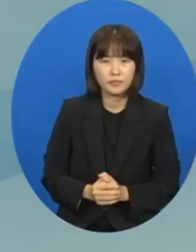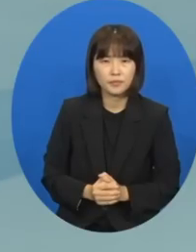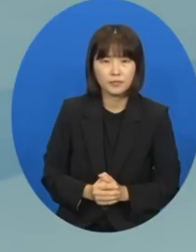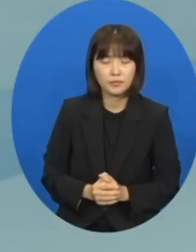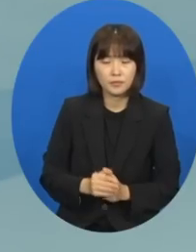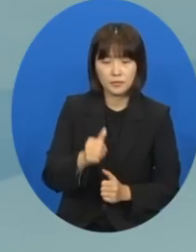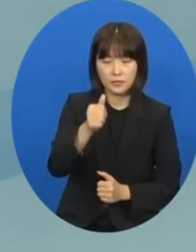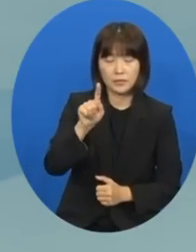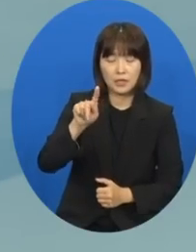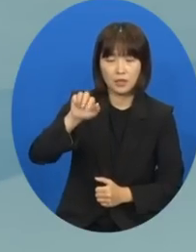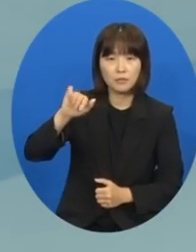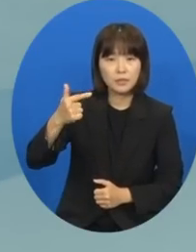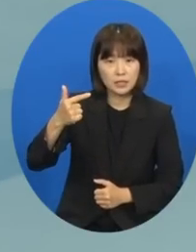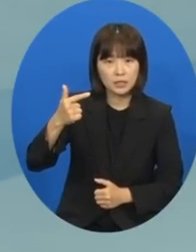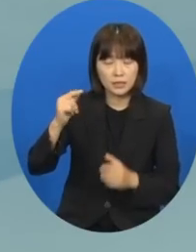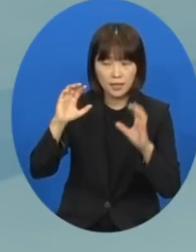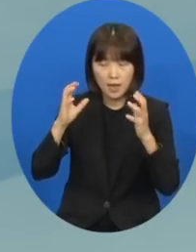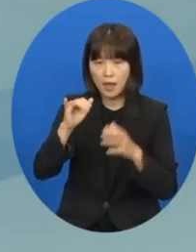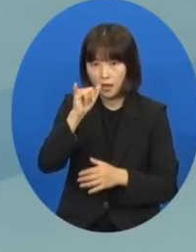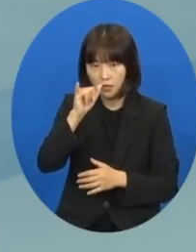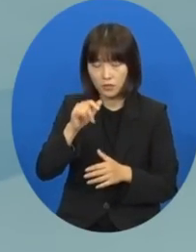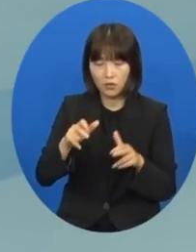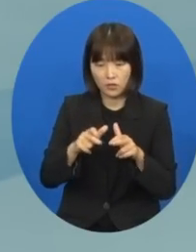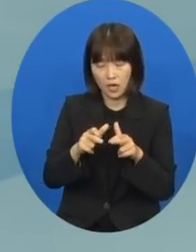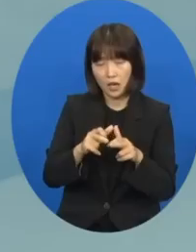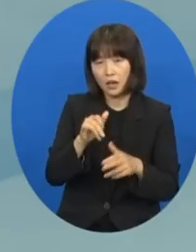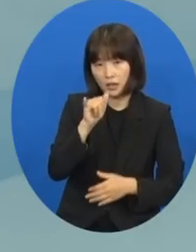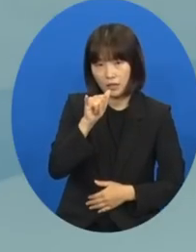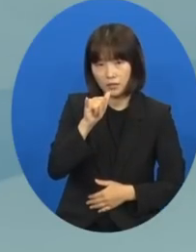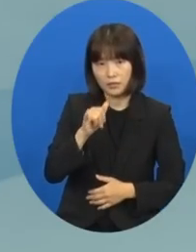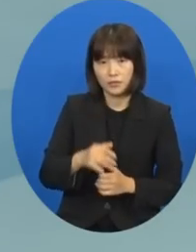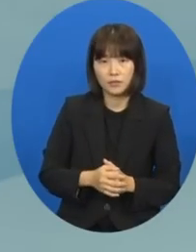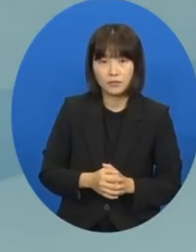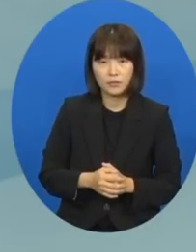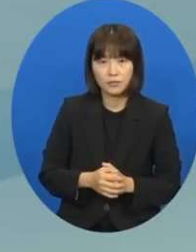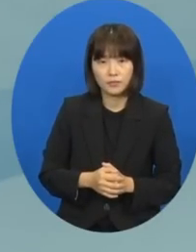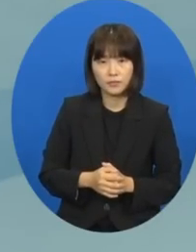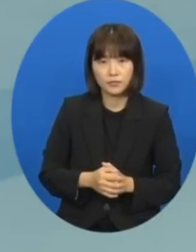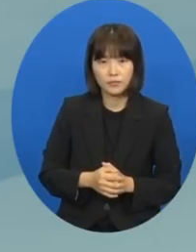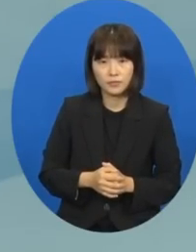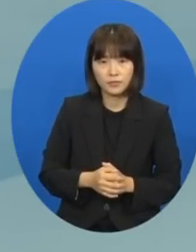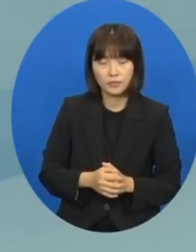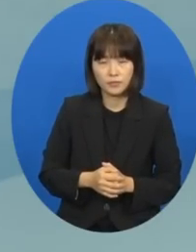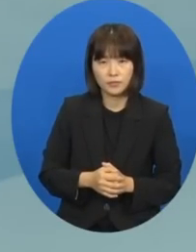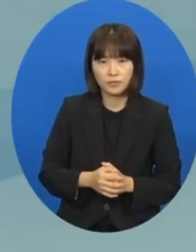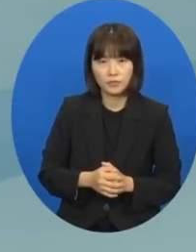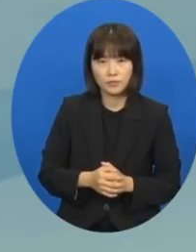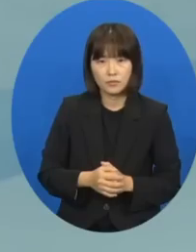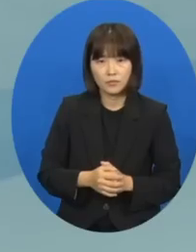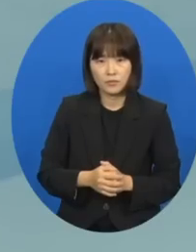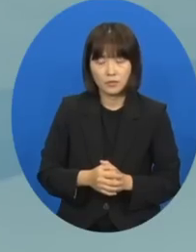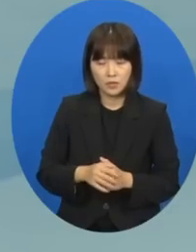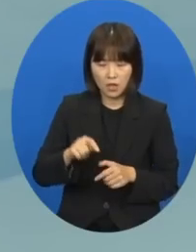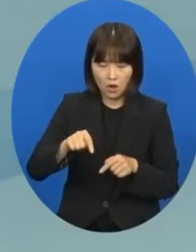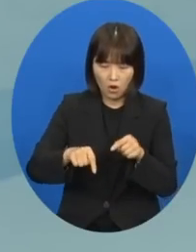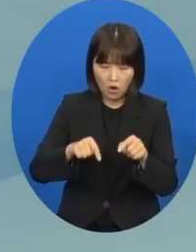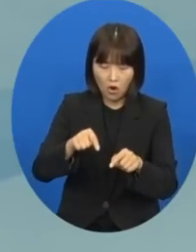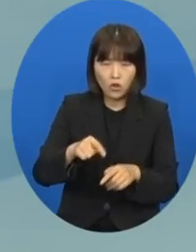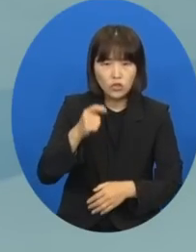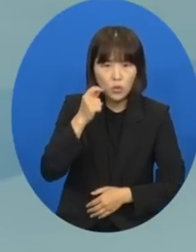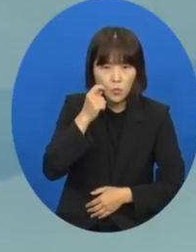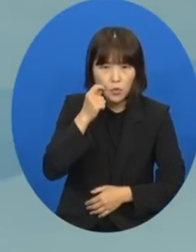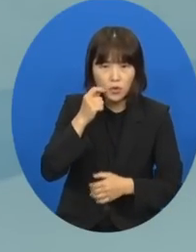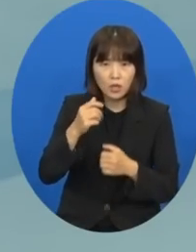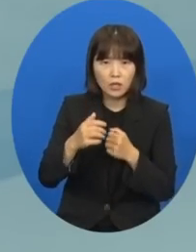하민이라는 애가 있어요. 장애를 안고 태어났습니다. 사랑이는 걷지를 못해서 보조 신발을 신은 채로